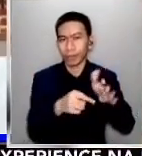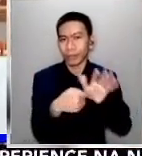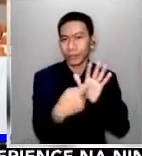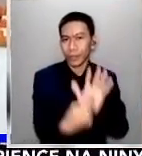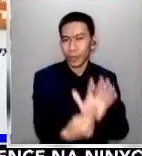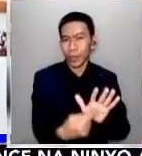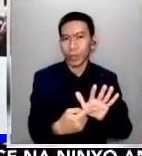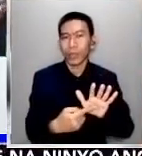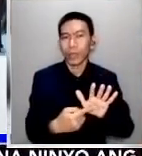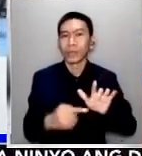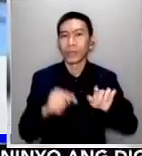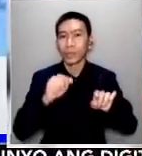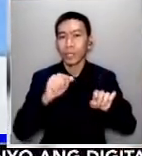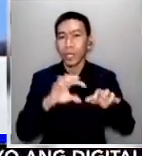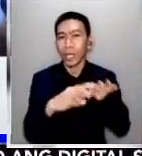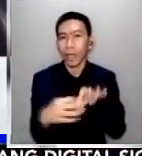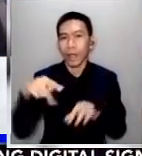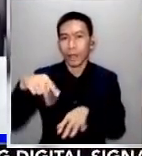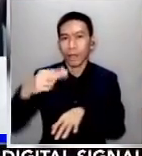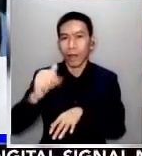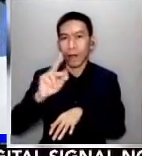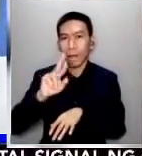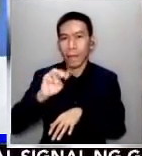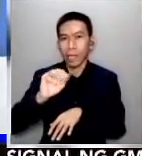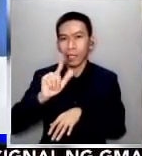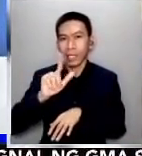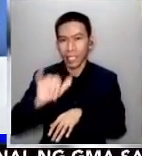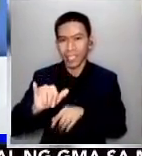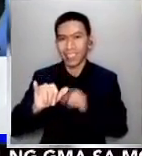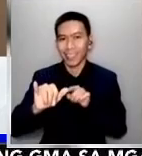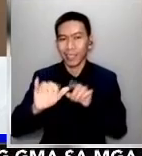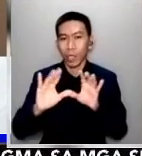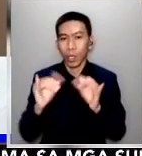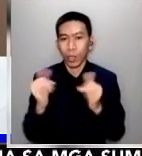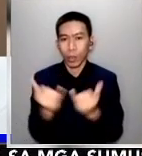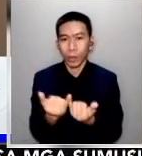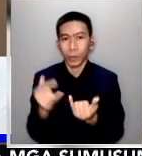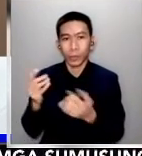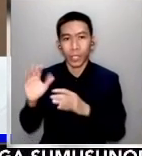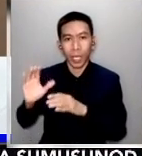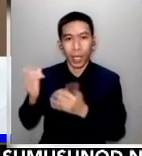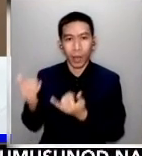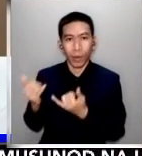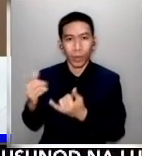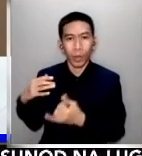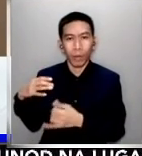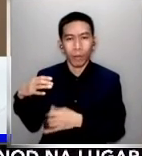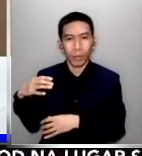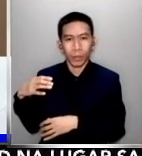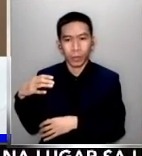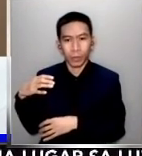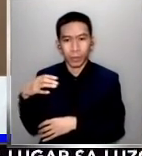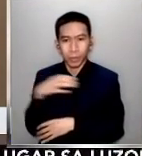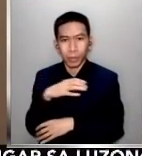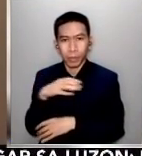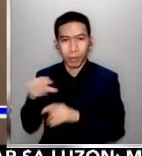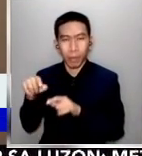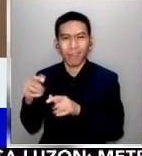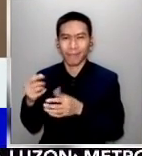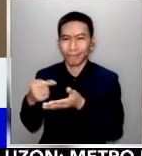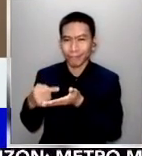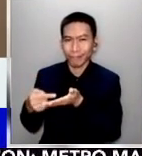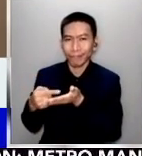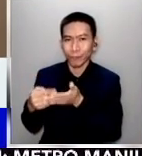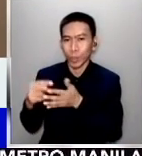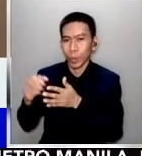Pharmaceutical Corporation. Nirerepaso na lang daw ito ng tanggapan ng House Speaker. Masyadong complicated yung mga issues kasi